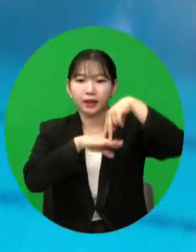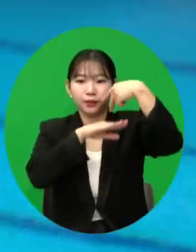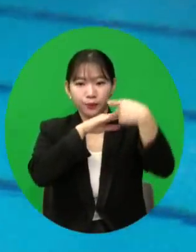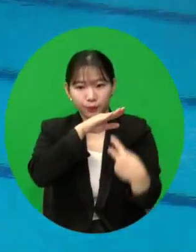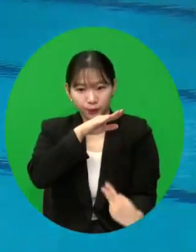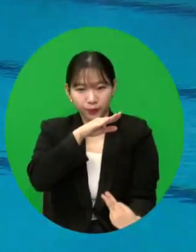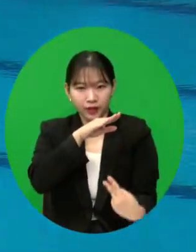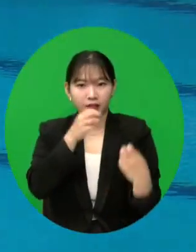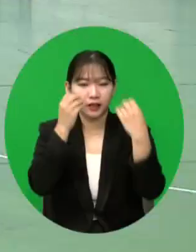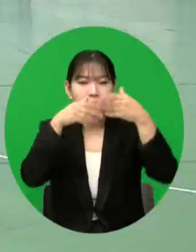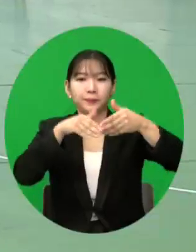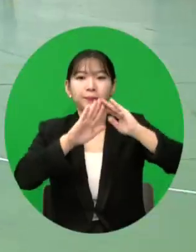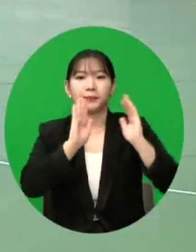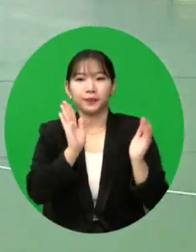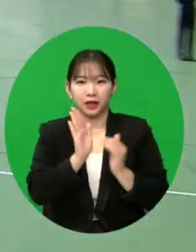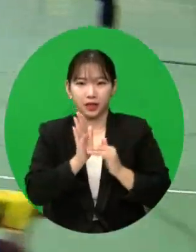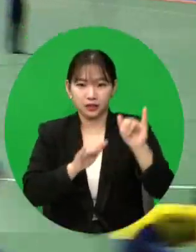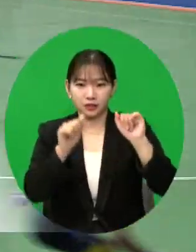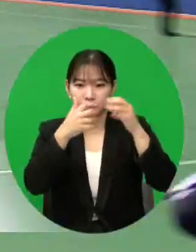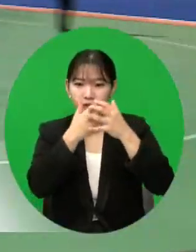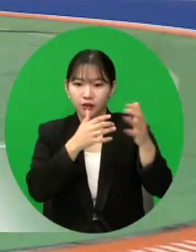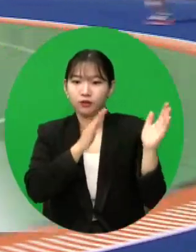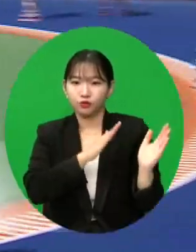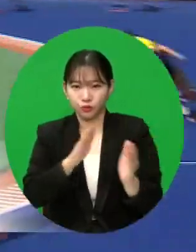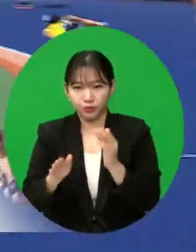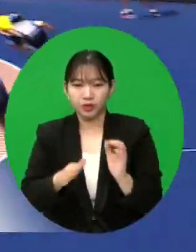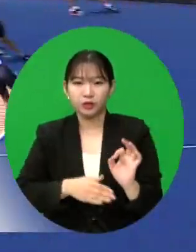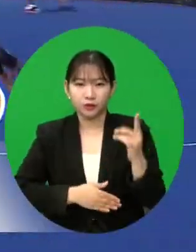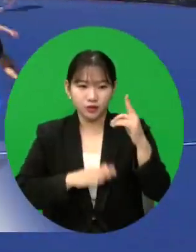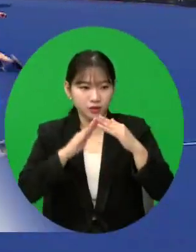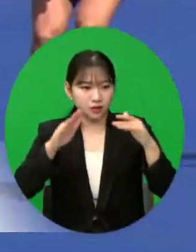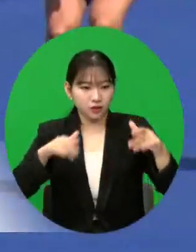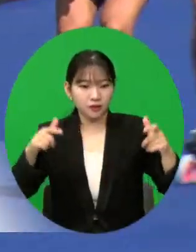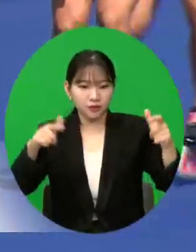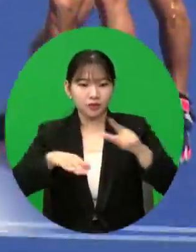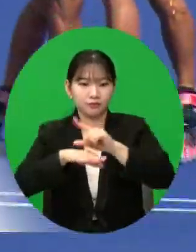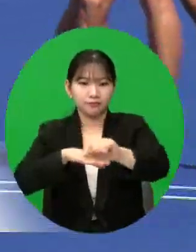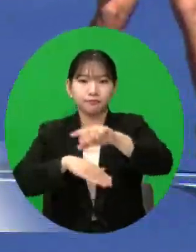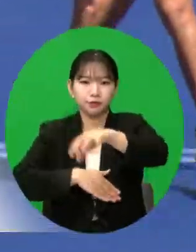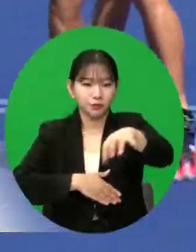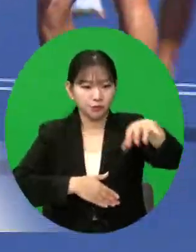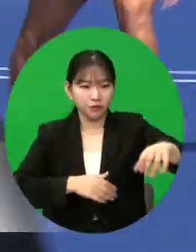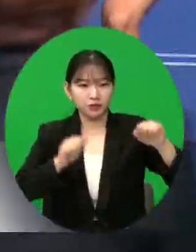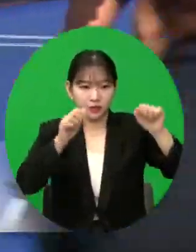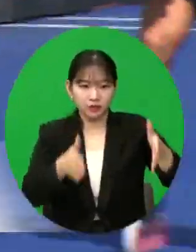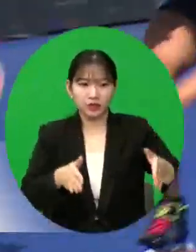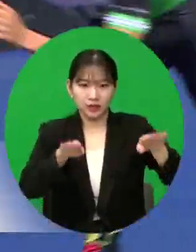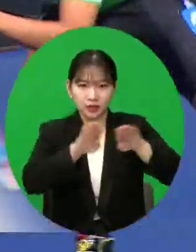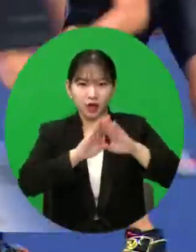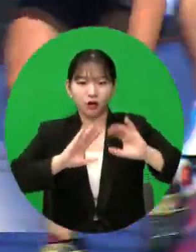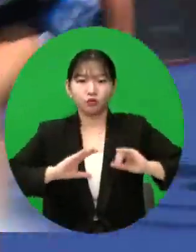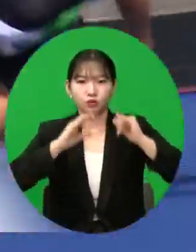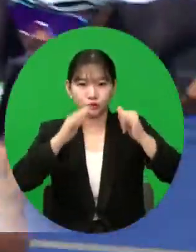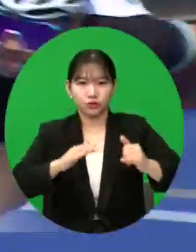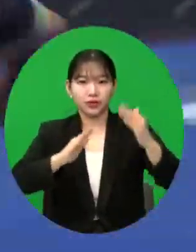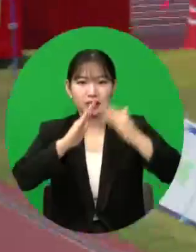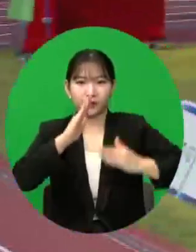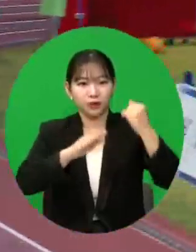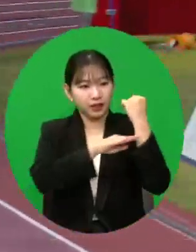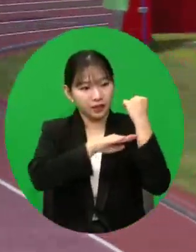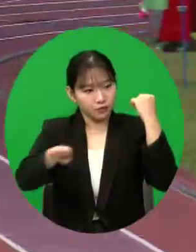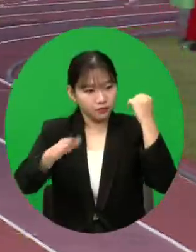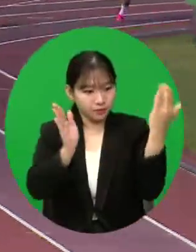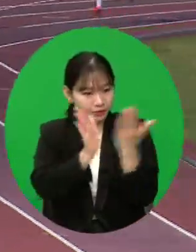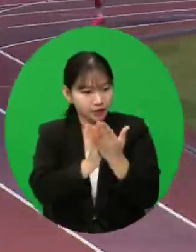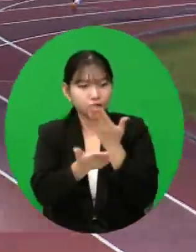새로 설치됐습니다. 전국체전을 준비하면서 전남 각 체육시설들이 국제 공인 규격에 맞춰 개보수됐습니다.